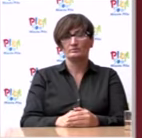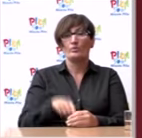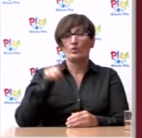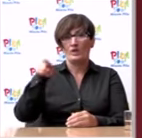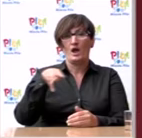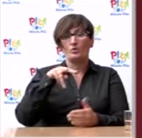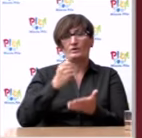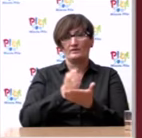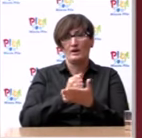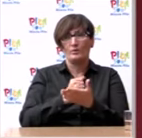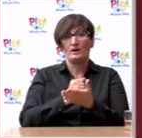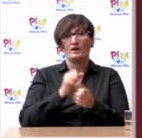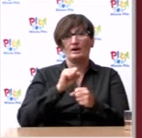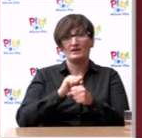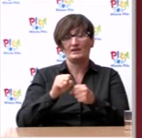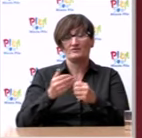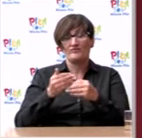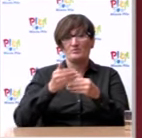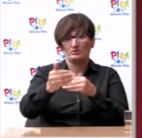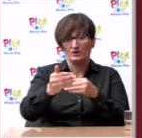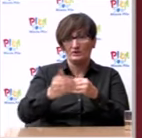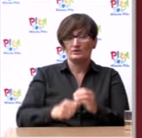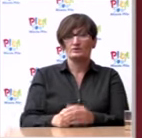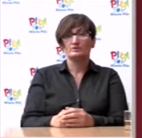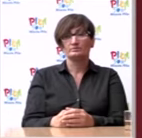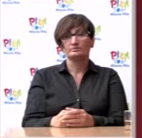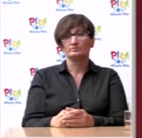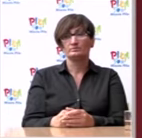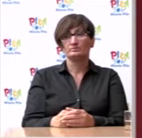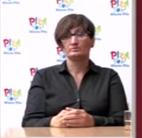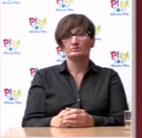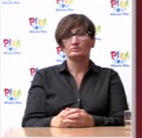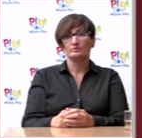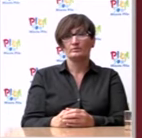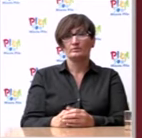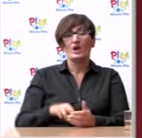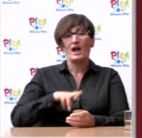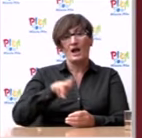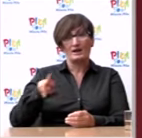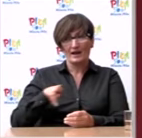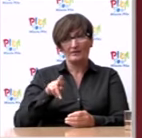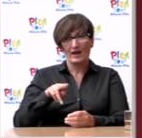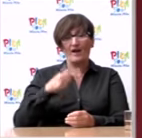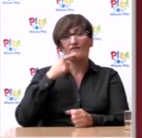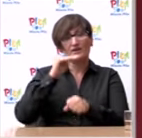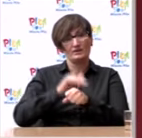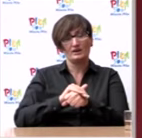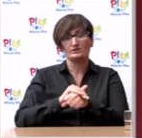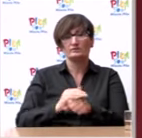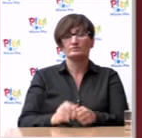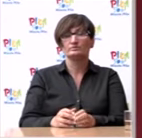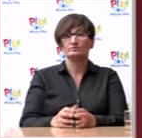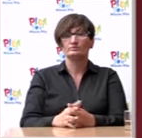uchwała jak gdyby wyprzedzająca, że Rada wyraża wolę zaliczenia tych dróg